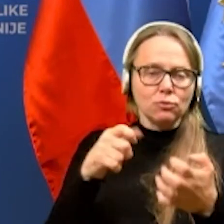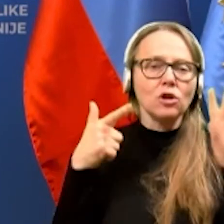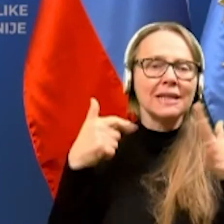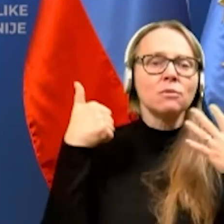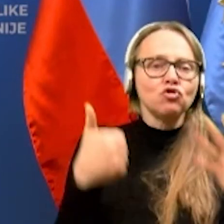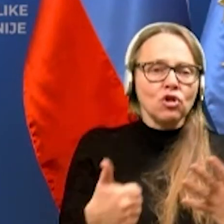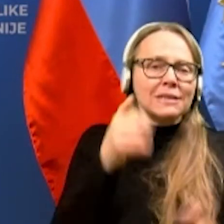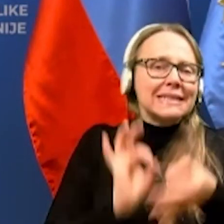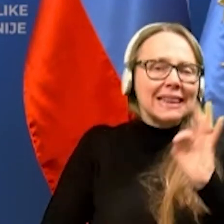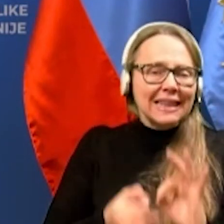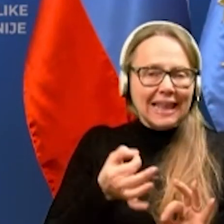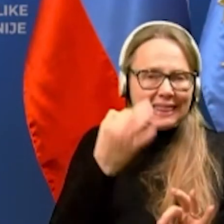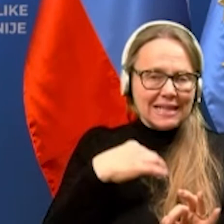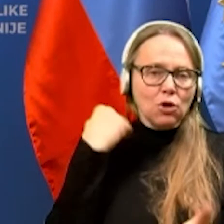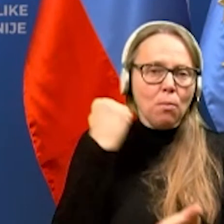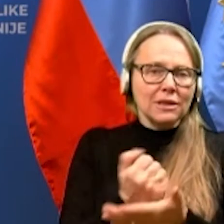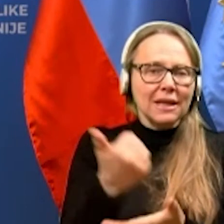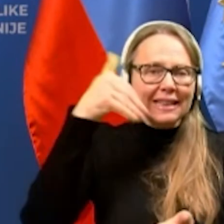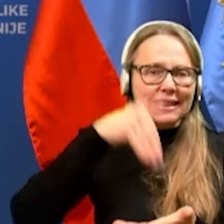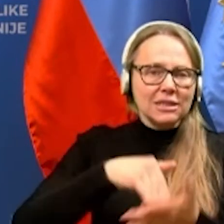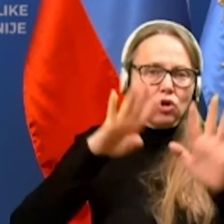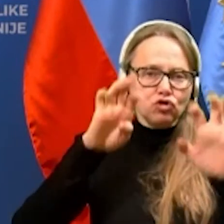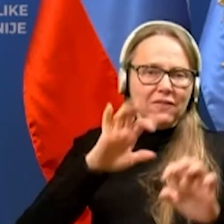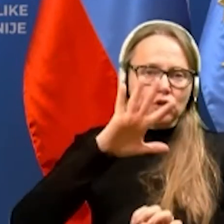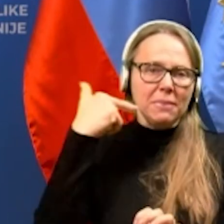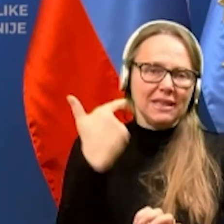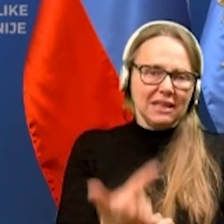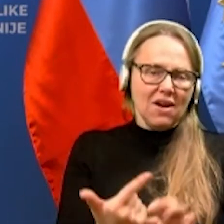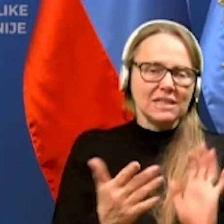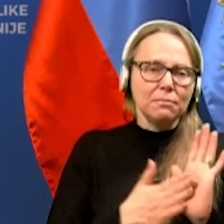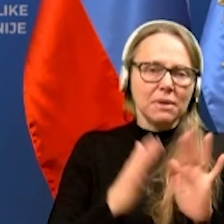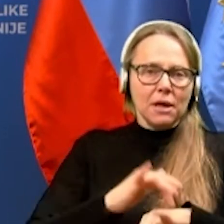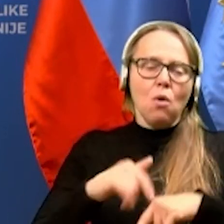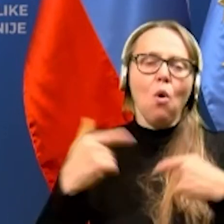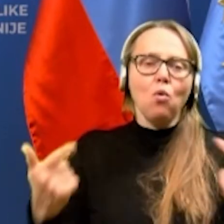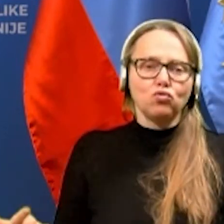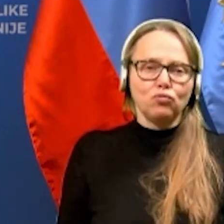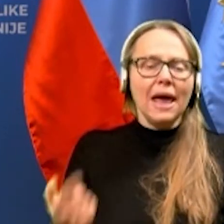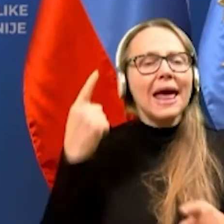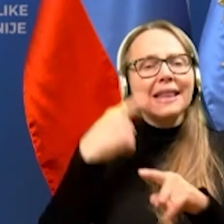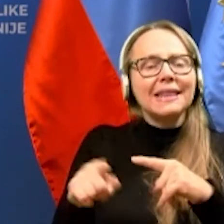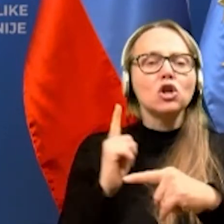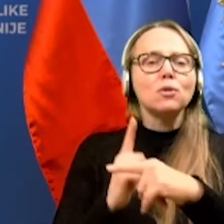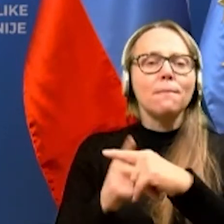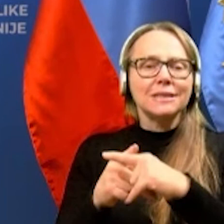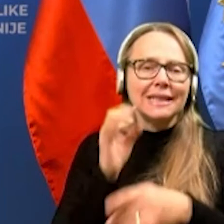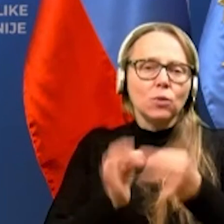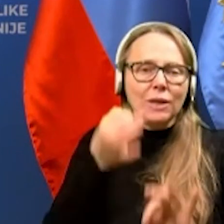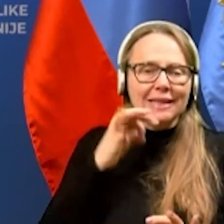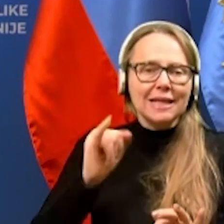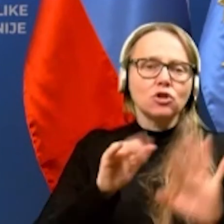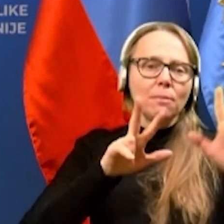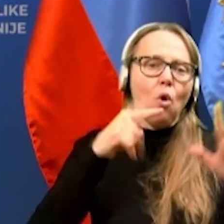6767 testih potrjenih 1925 primerov okužbe. Delež pozitivnih testov je znašal